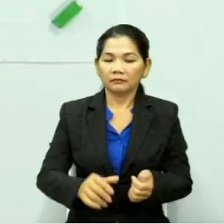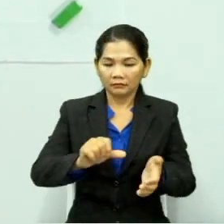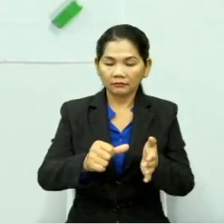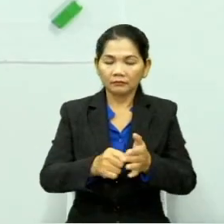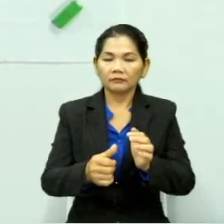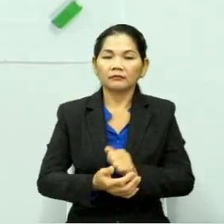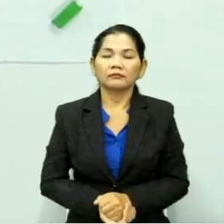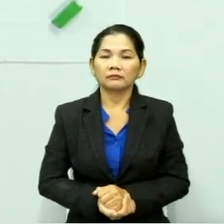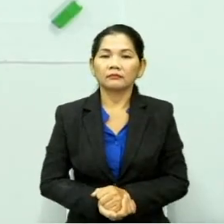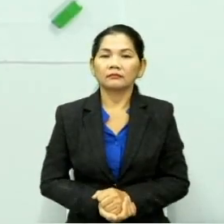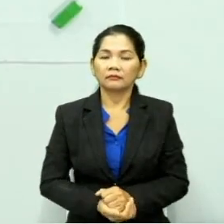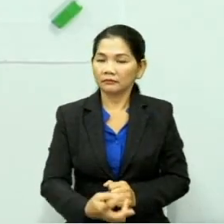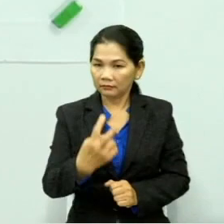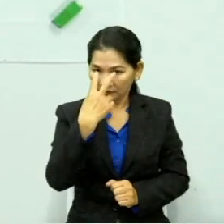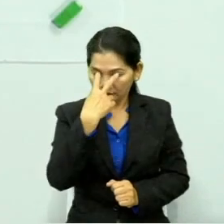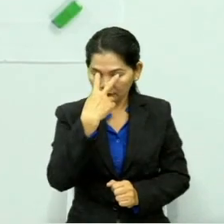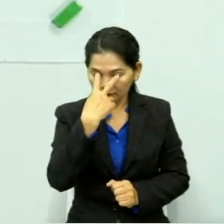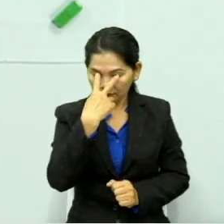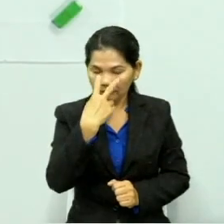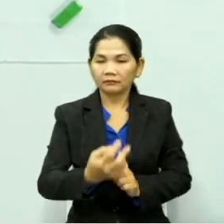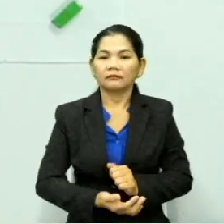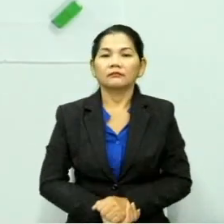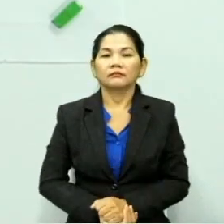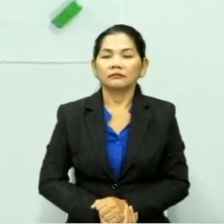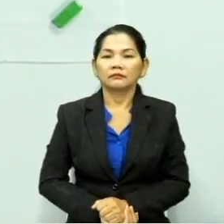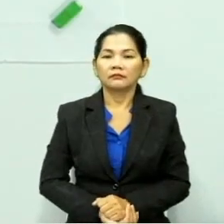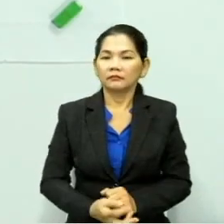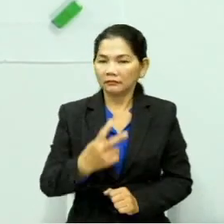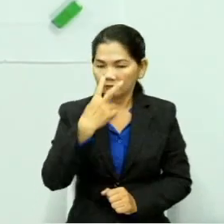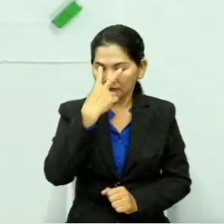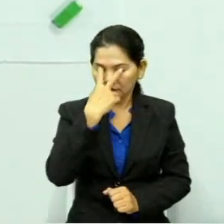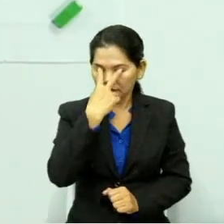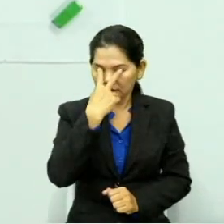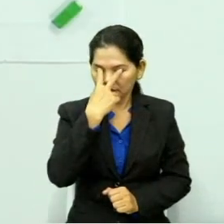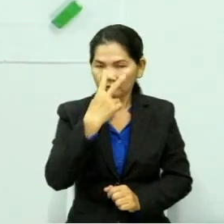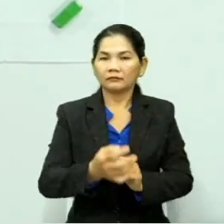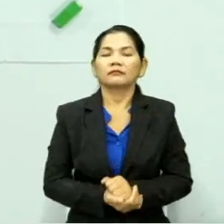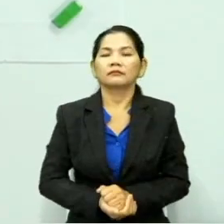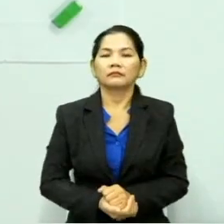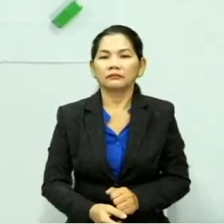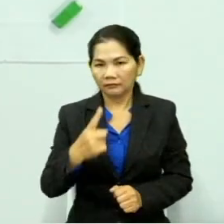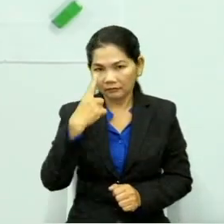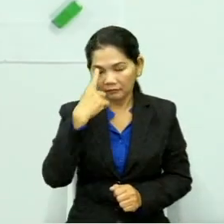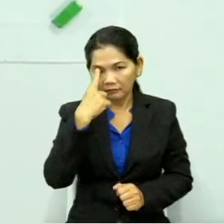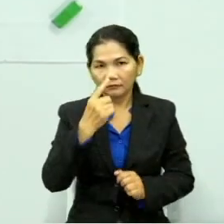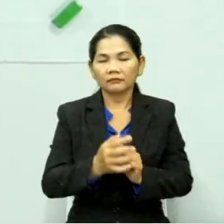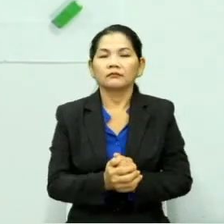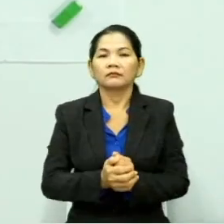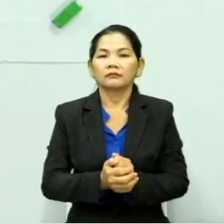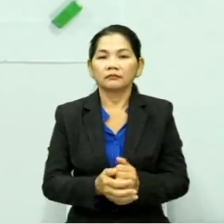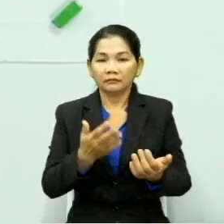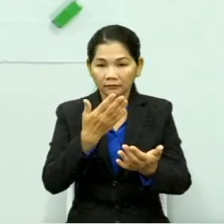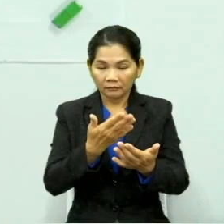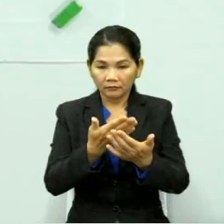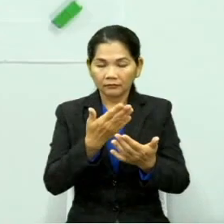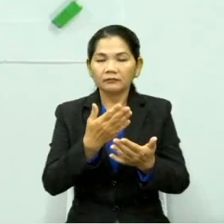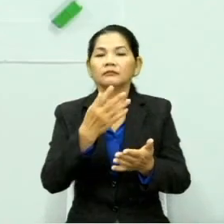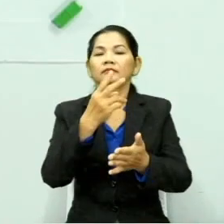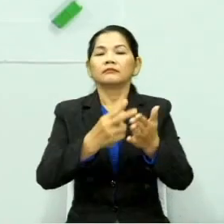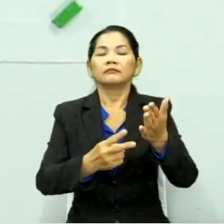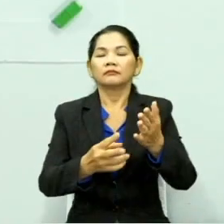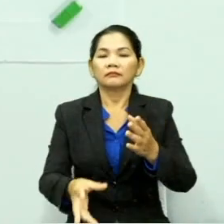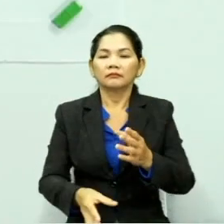nâng bị chà nết ra chà chân cây bị thập phê ta dừng ai hai thảo vậy ba tôi con